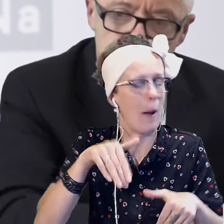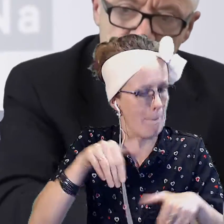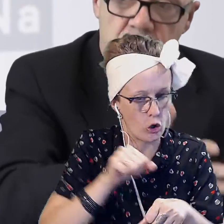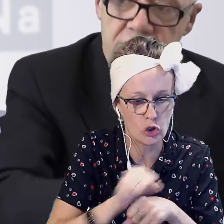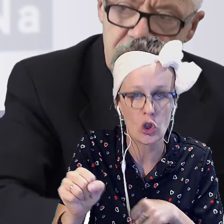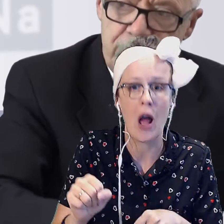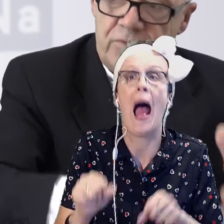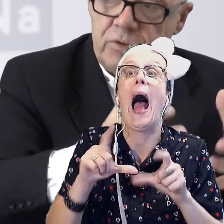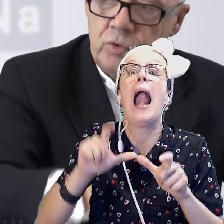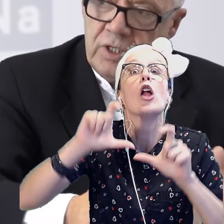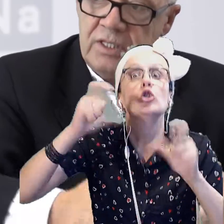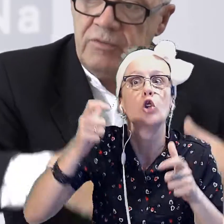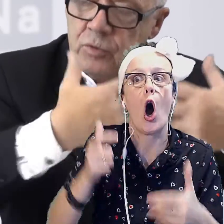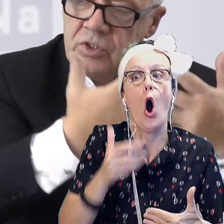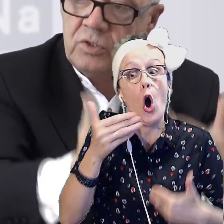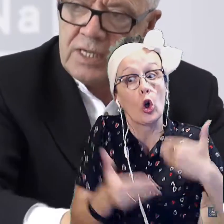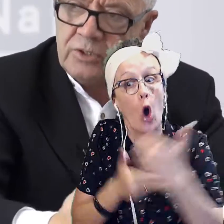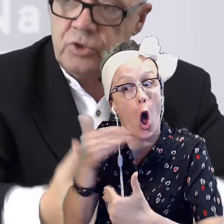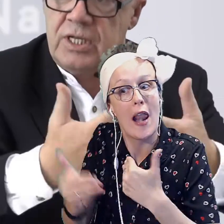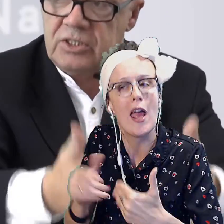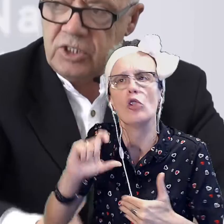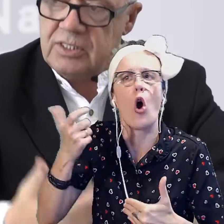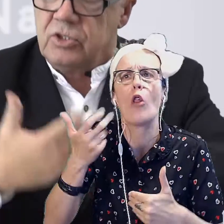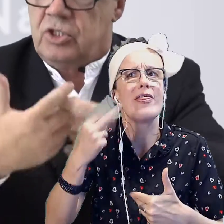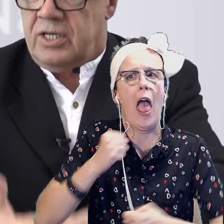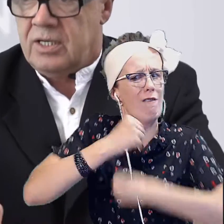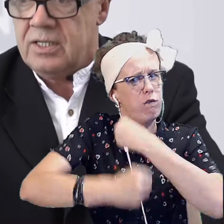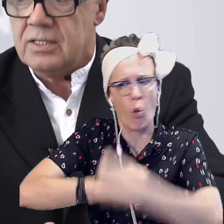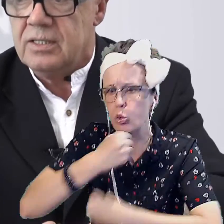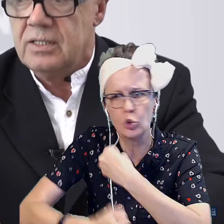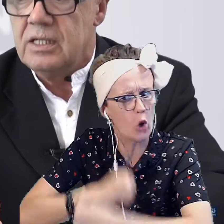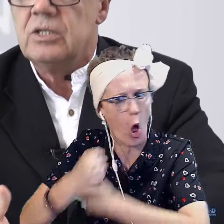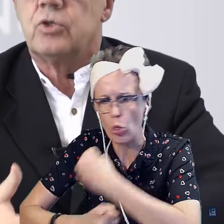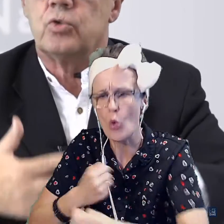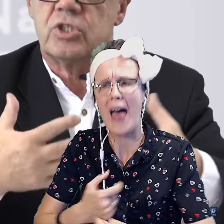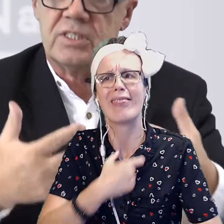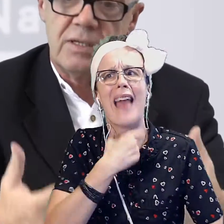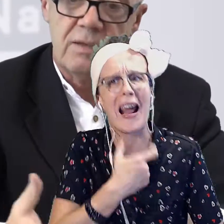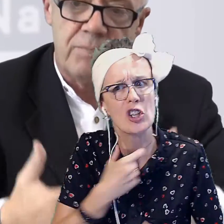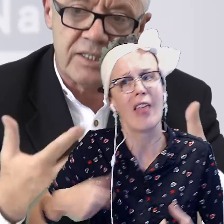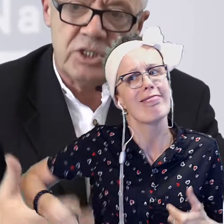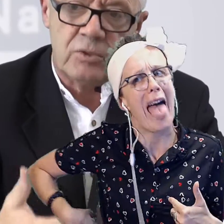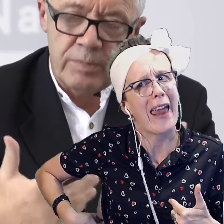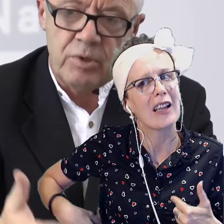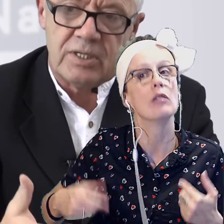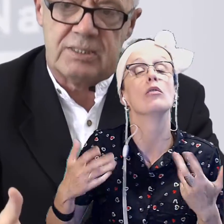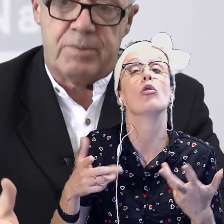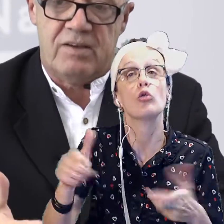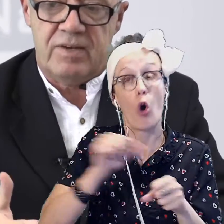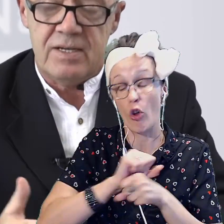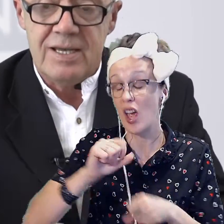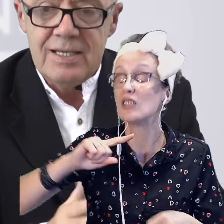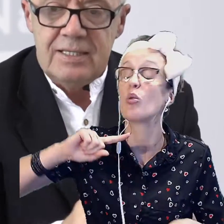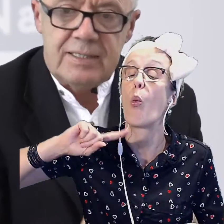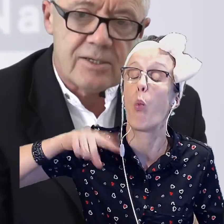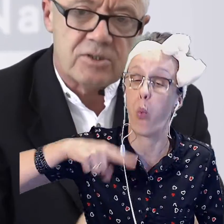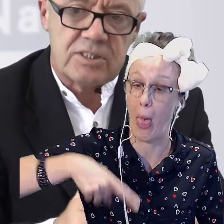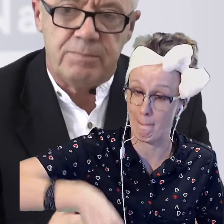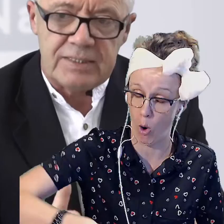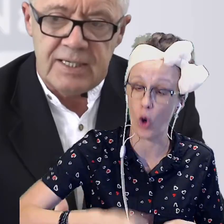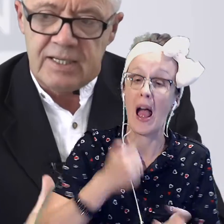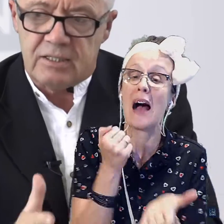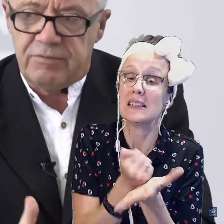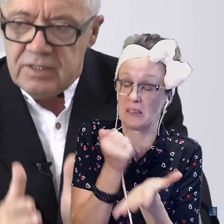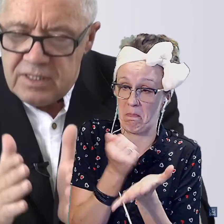ale co z kolei powoduje nie funkcjonalność tarczycy jenner to już jest bardziej głęboka sprawa i